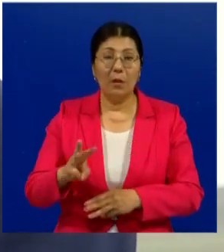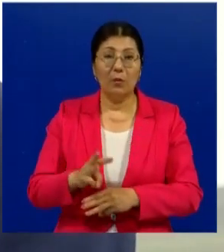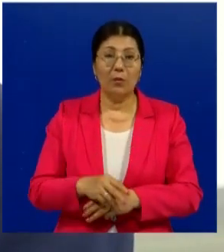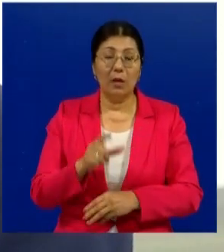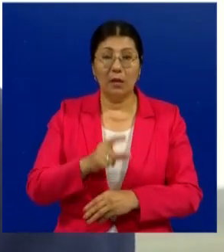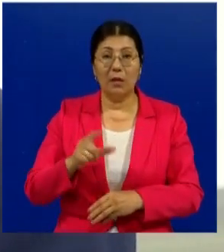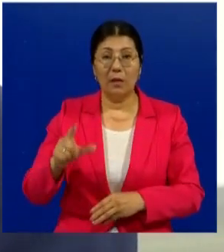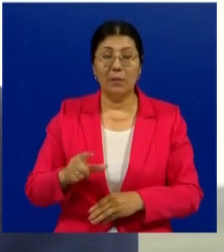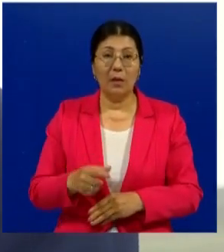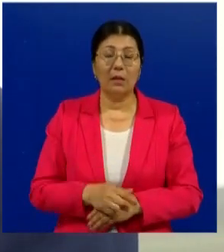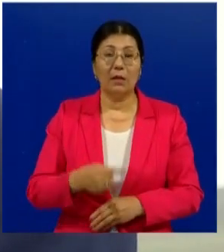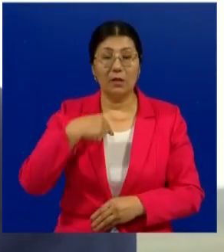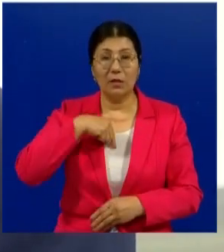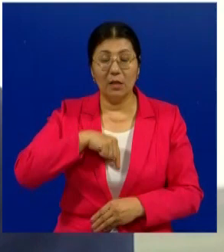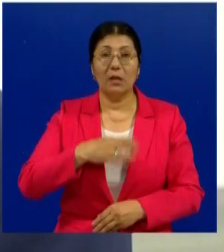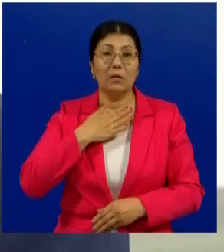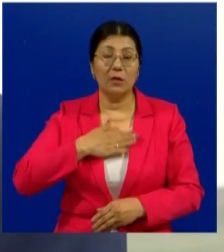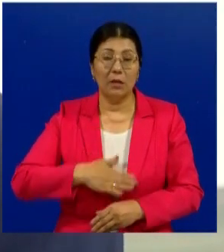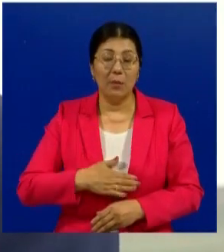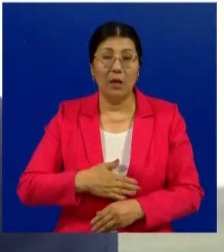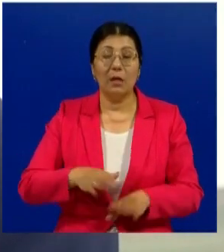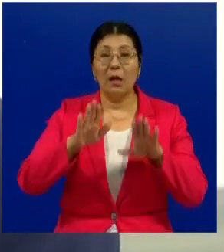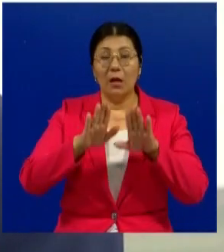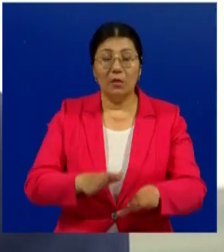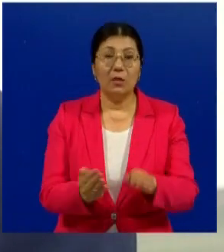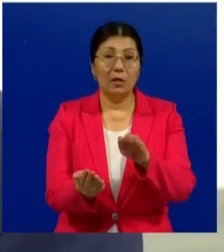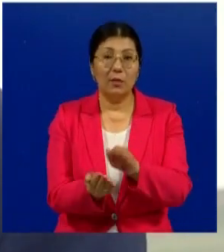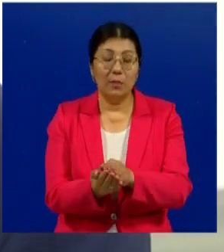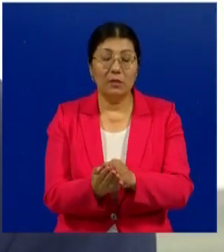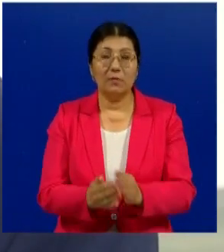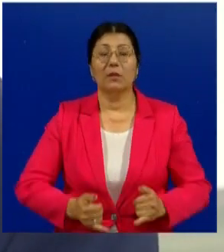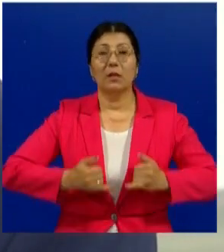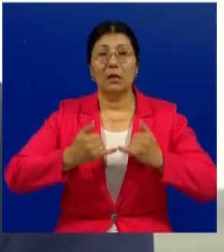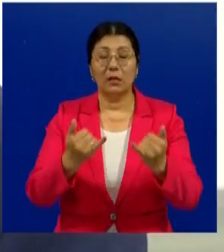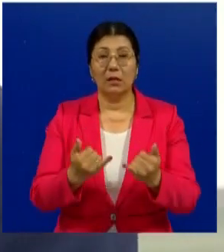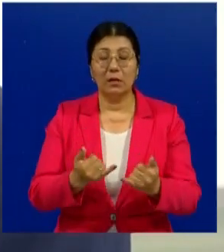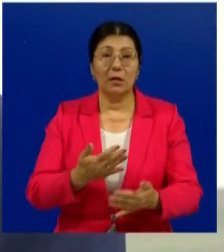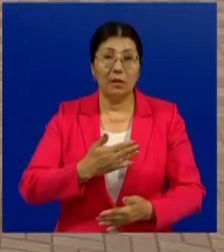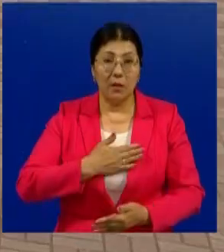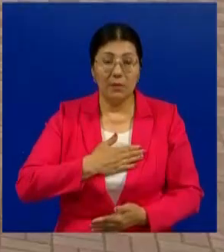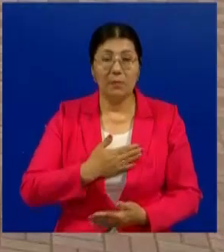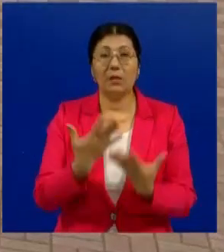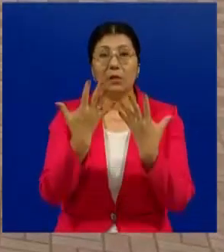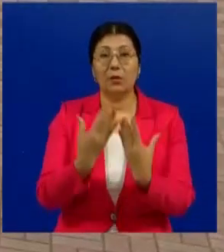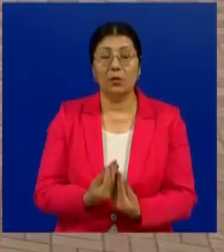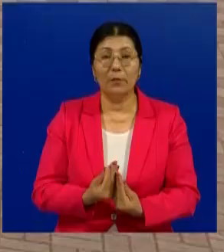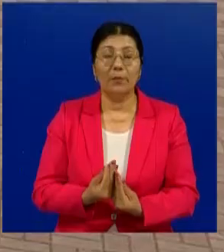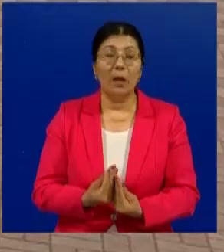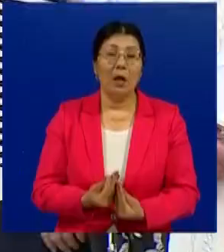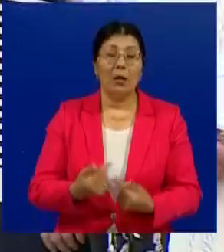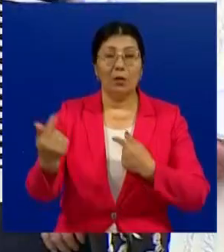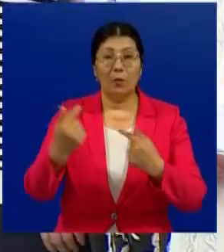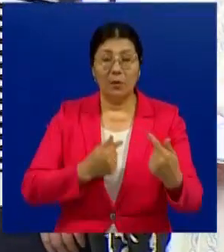адамның жандар сая тапқан жерлерге зиярат ету, рухтарына мінәжат ету, тағзым ету мүмкін. Қаралы жиынға қуғын